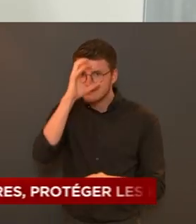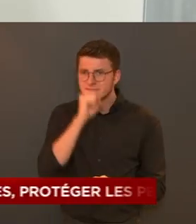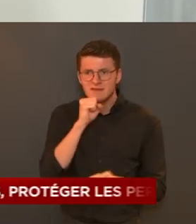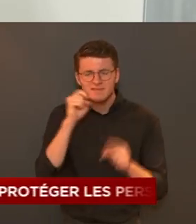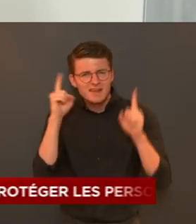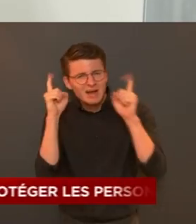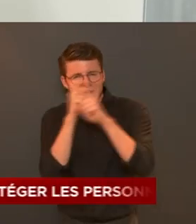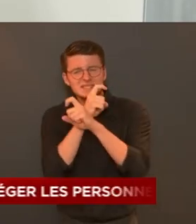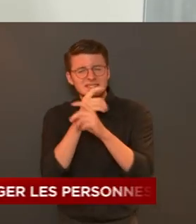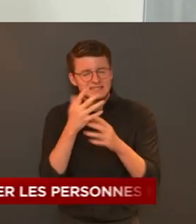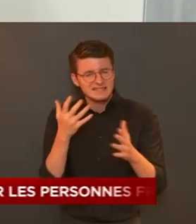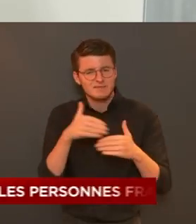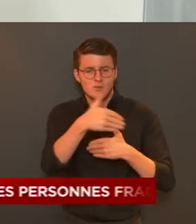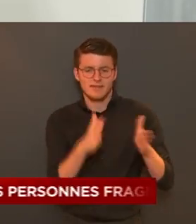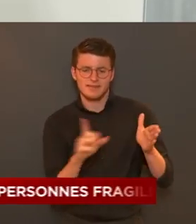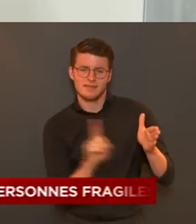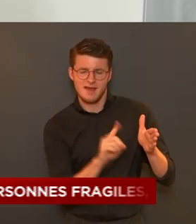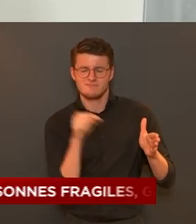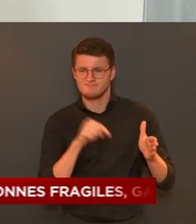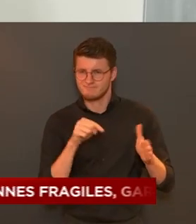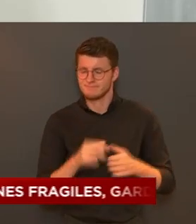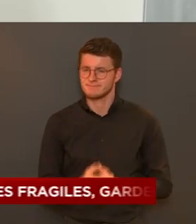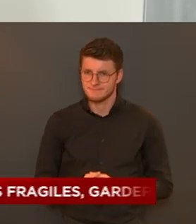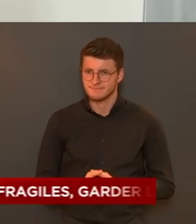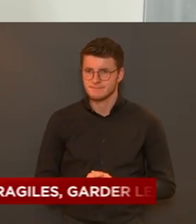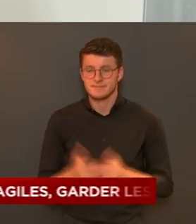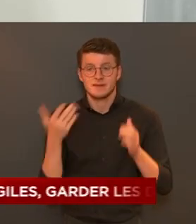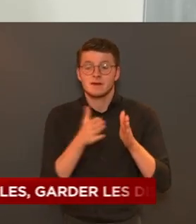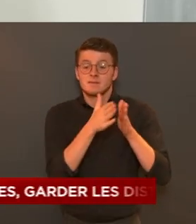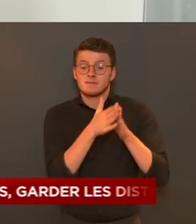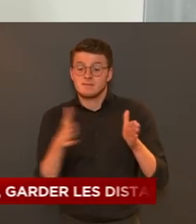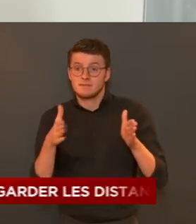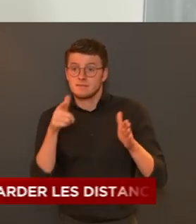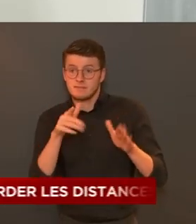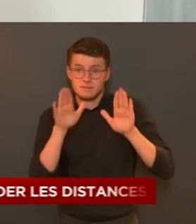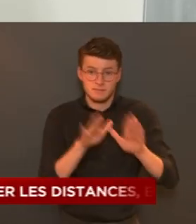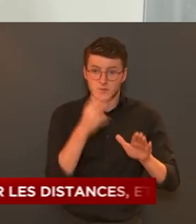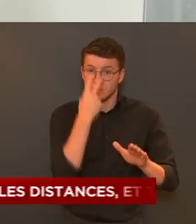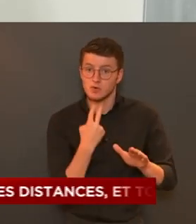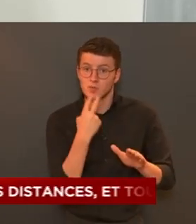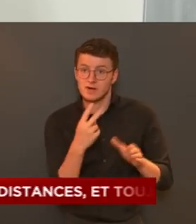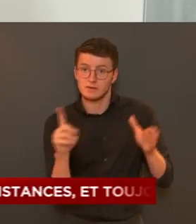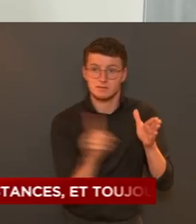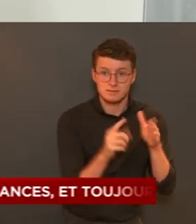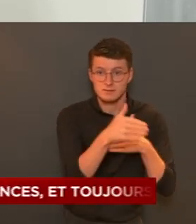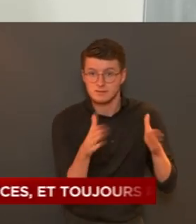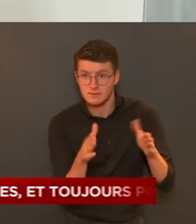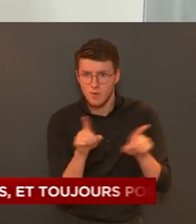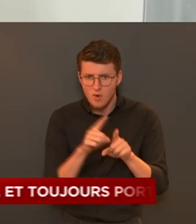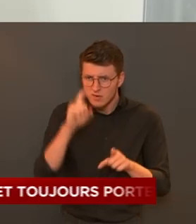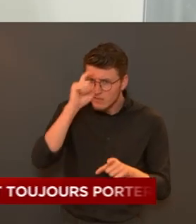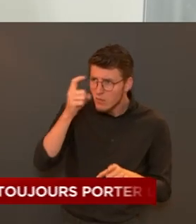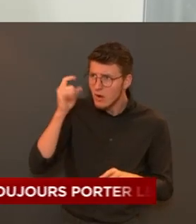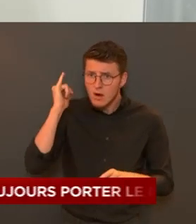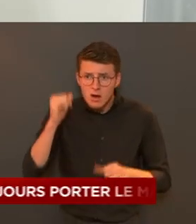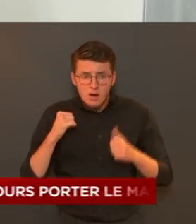bien compris et je dois dire que les choses sont assez compliquées. Une période d'isolation de 15 jours est souvent